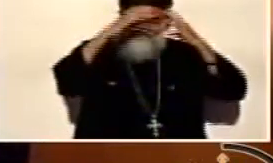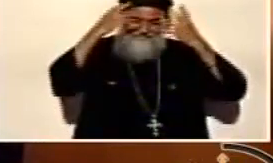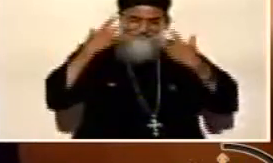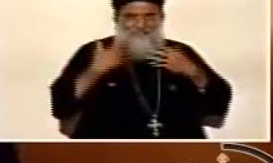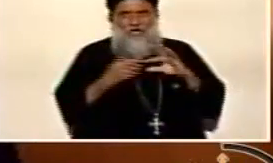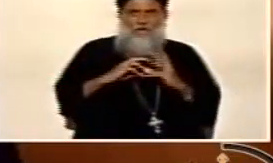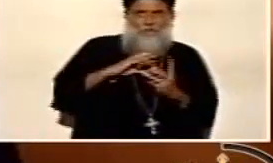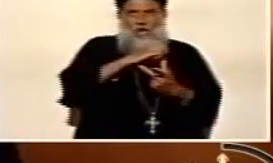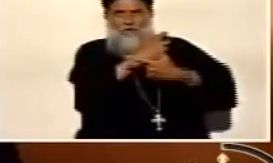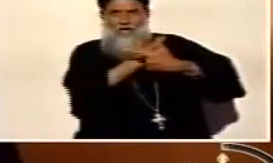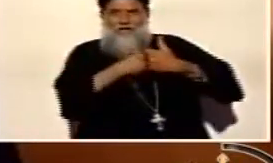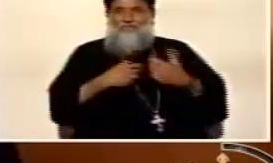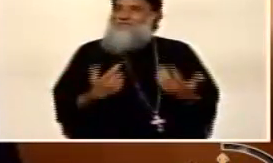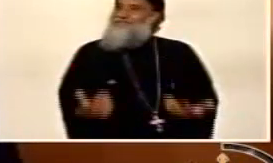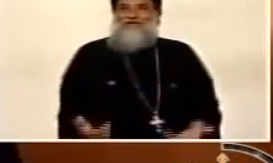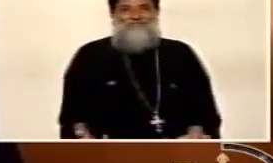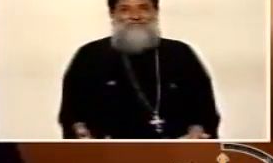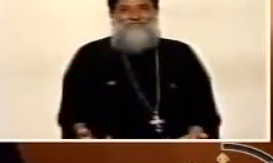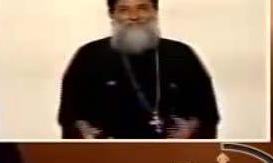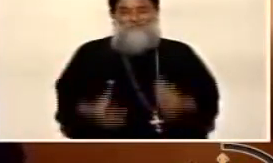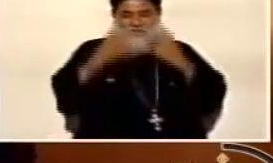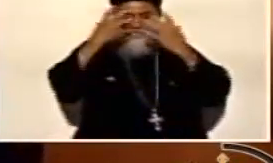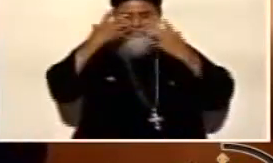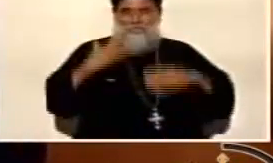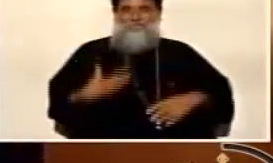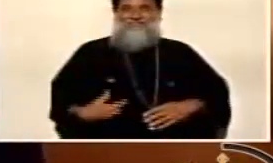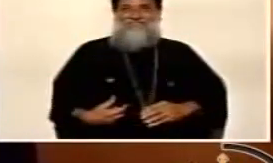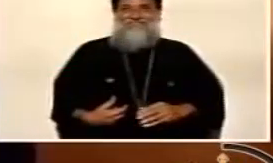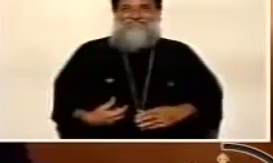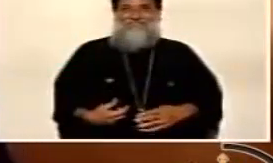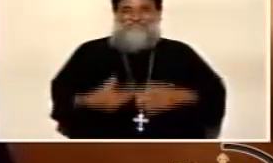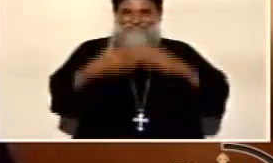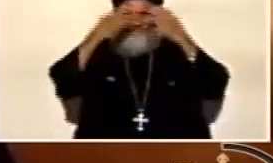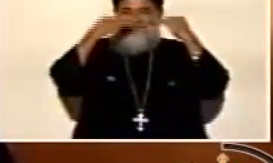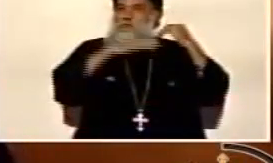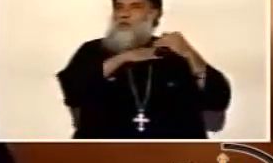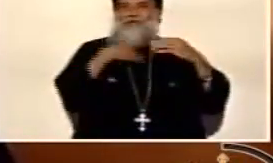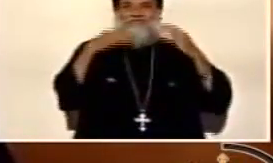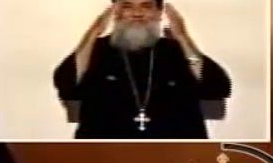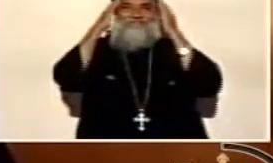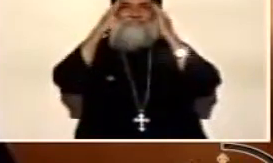ولما احترم فكر الاخر اكلمه من منطلق هذا الفكر.